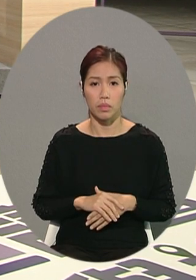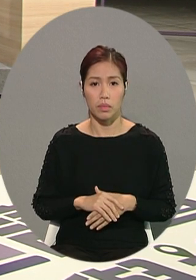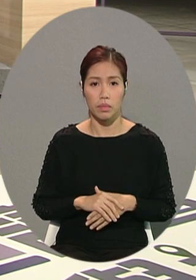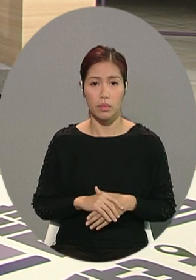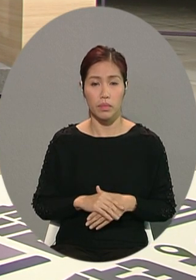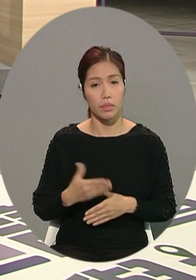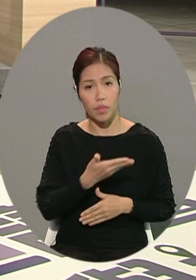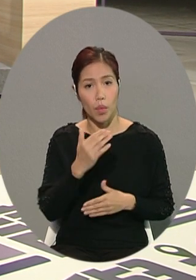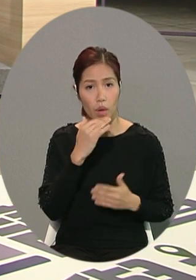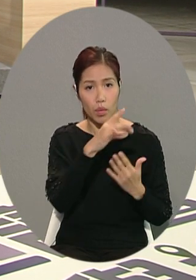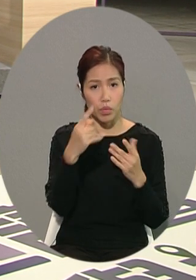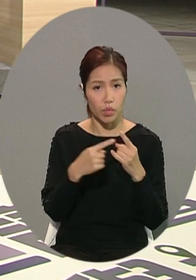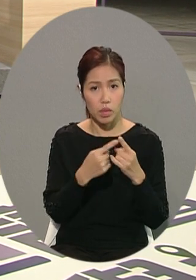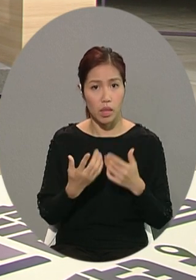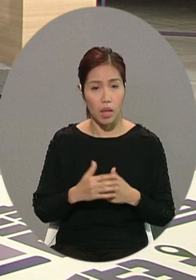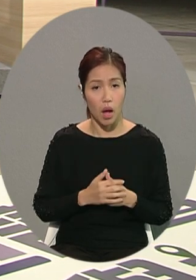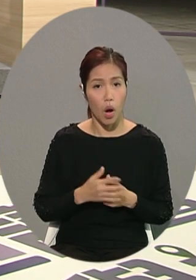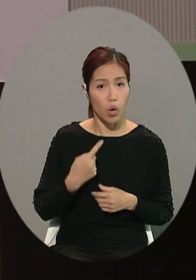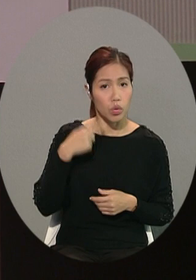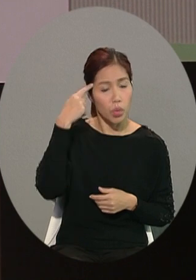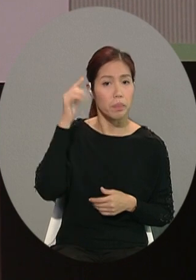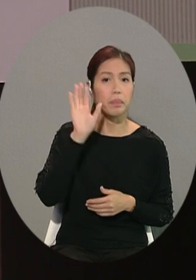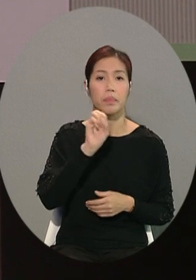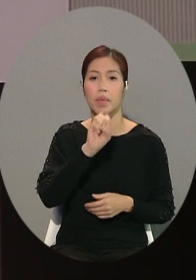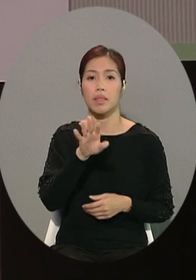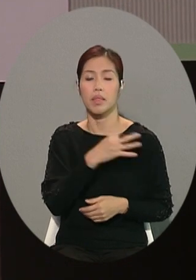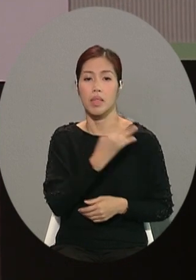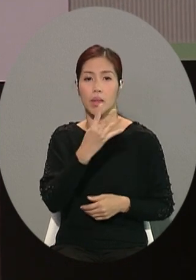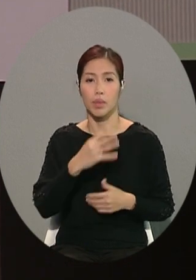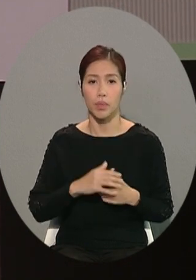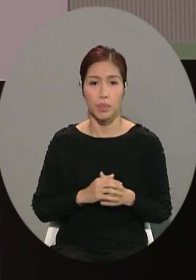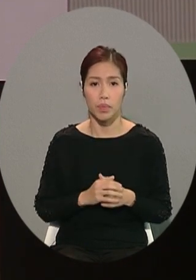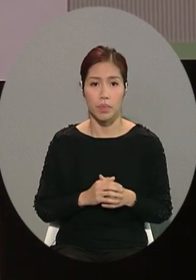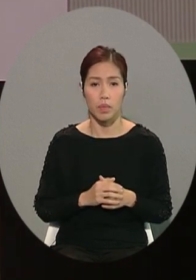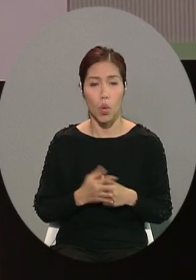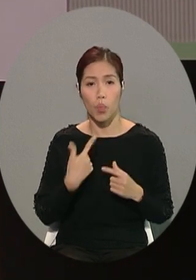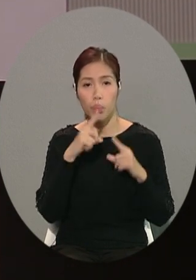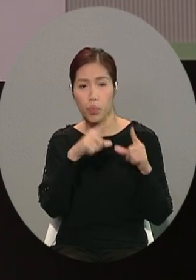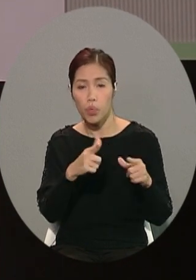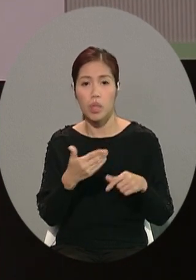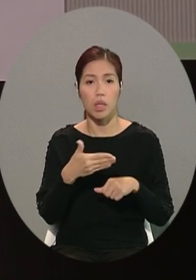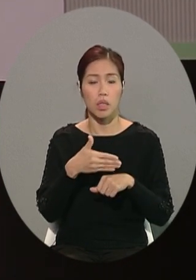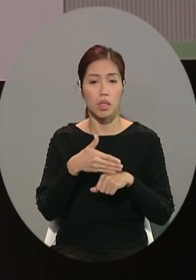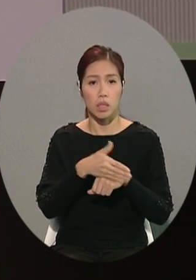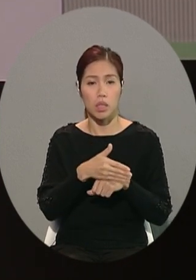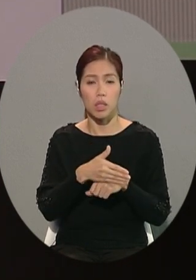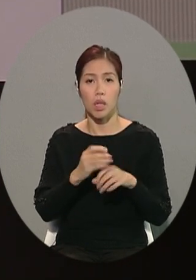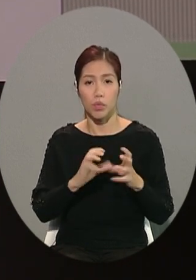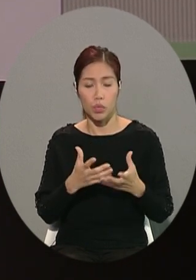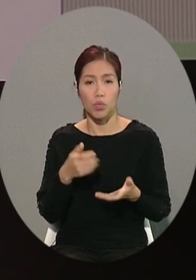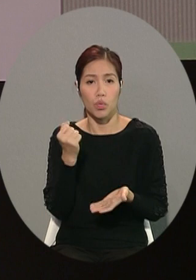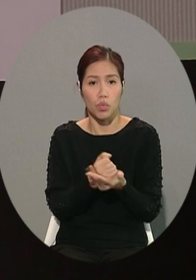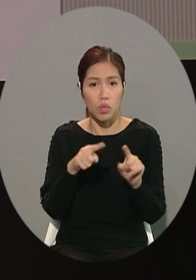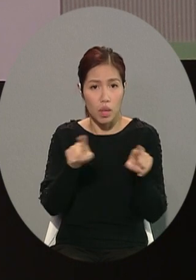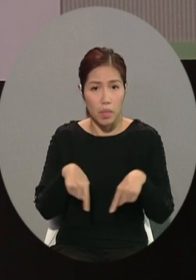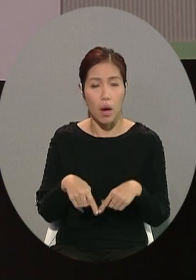幾位候選人仲有冇其他？ 有冇時間俾我問問題啊？我係想問一問四號候選人嘅。回應翻頭先社團註冊表嘅呢一份申請啦。可能而家好